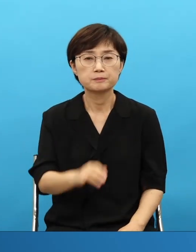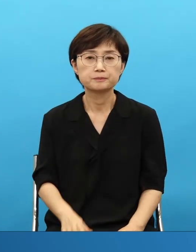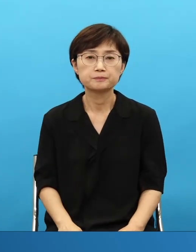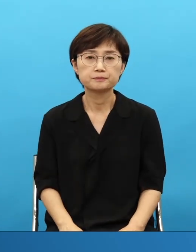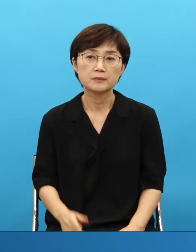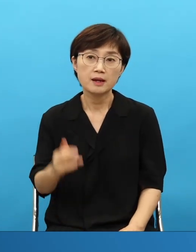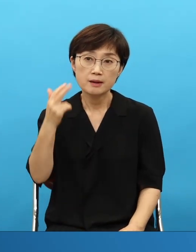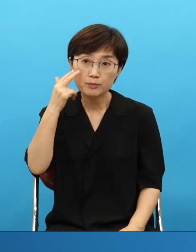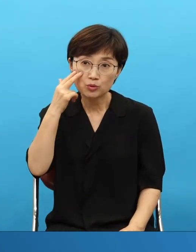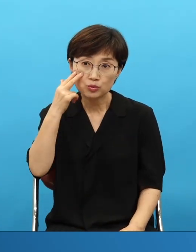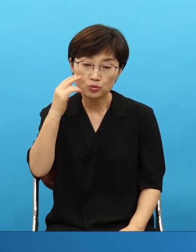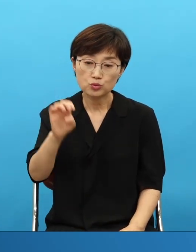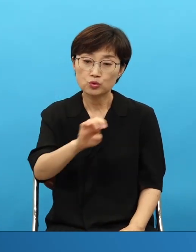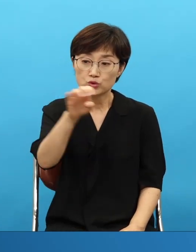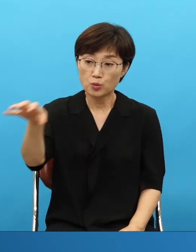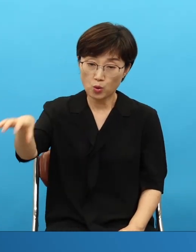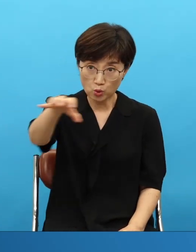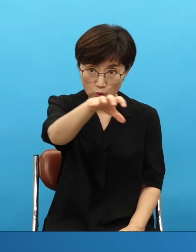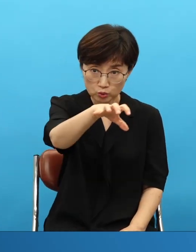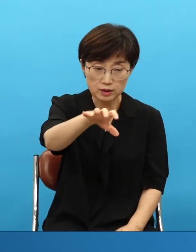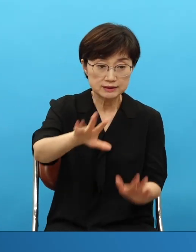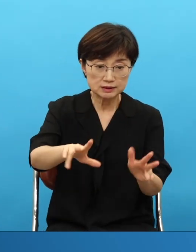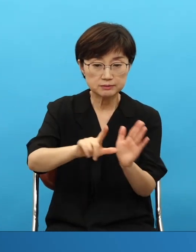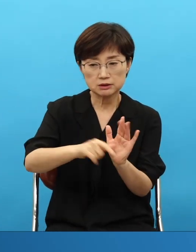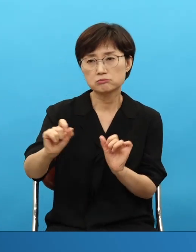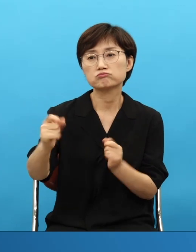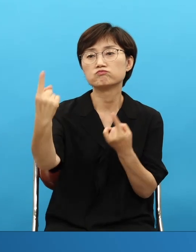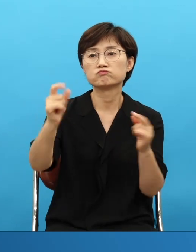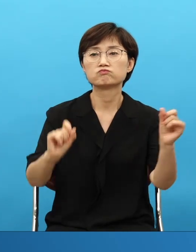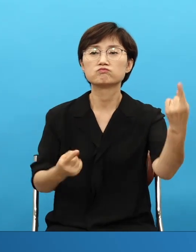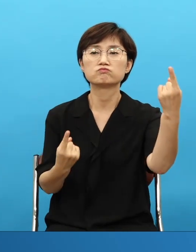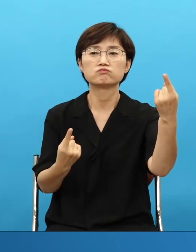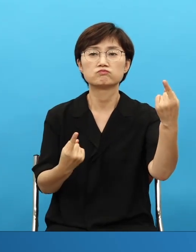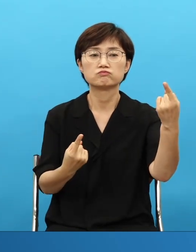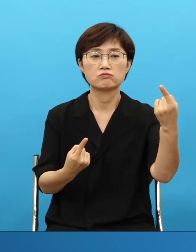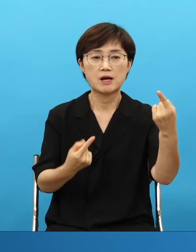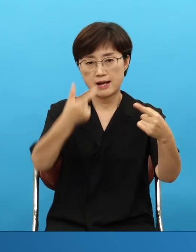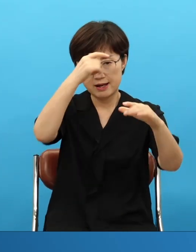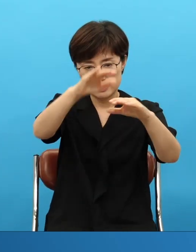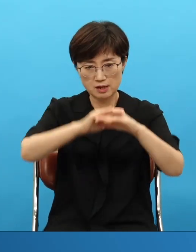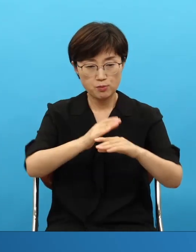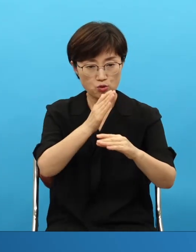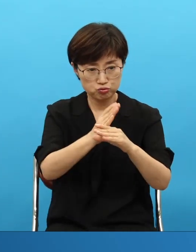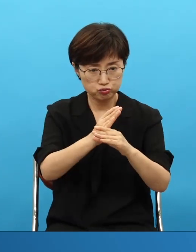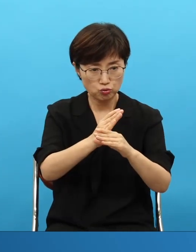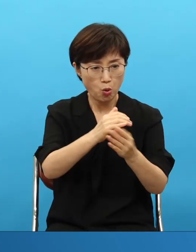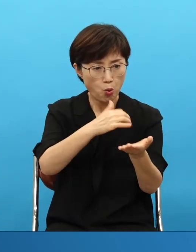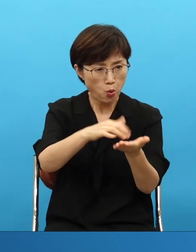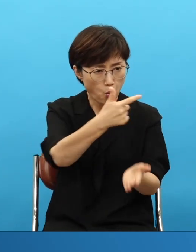미국도 유럽 이런 데서 함께 예배하는 사명자들 많이 있습니다.